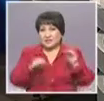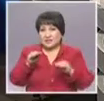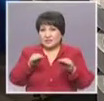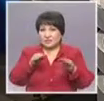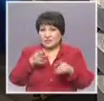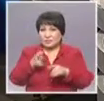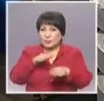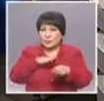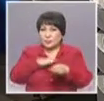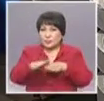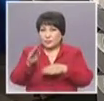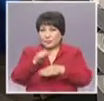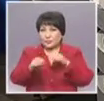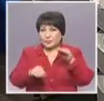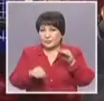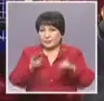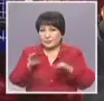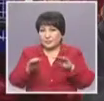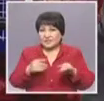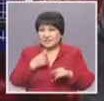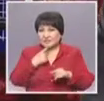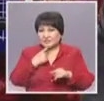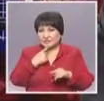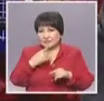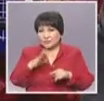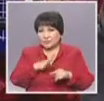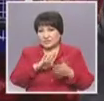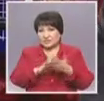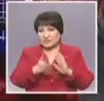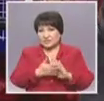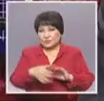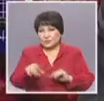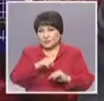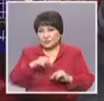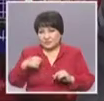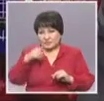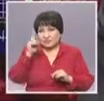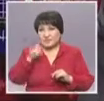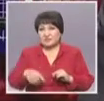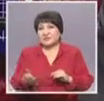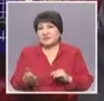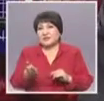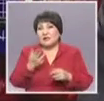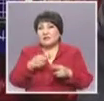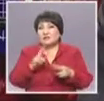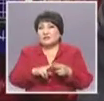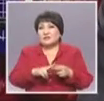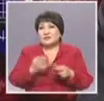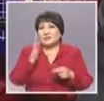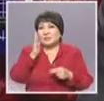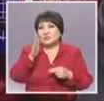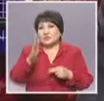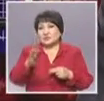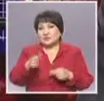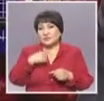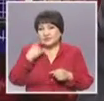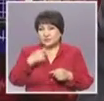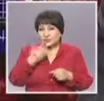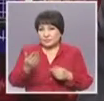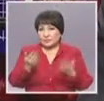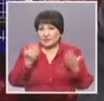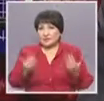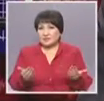келуі шамалы енді қиындау болып тұрған жағдайды барлығыңыз білесіздер. Сондықтан болашақта енді айтып отырмын ғой, қазір